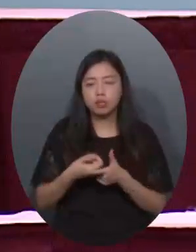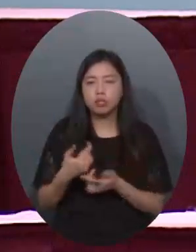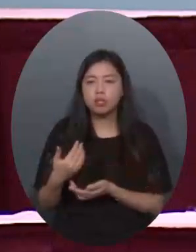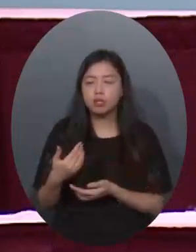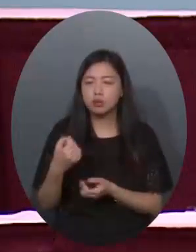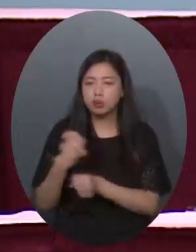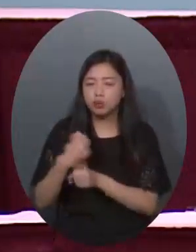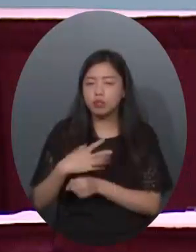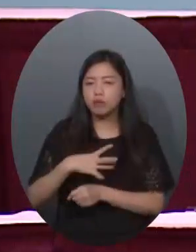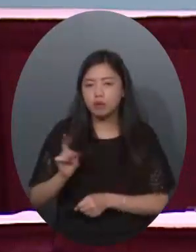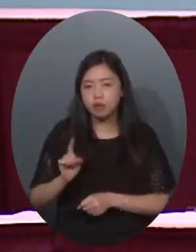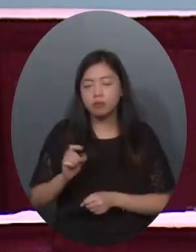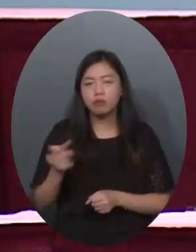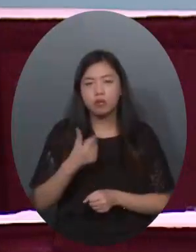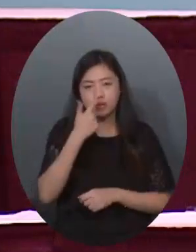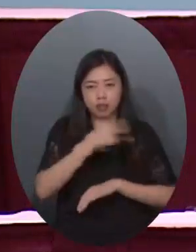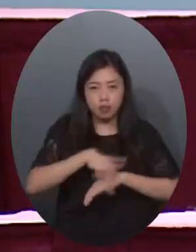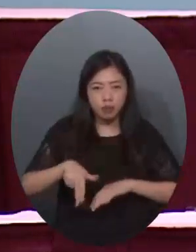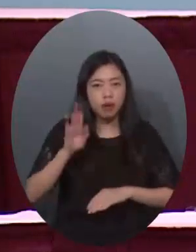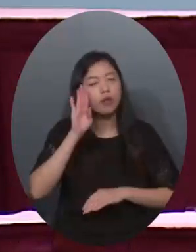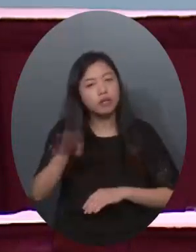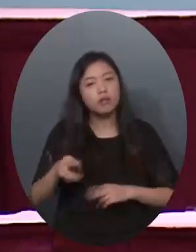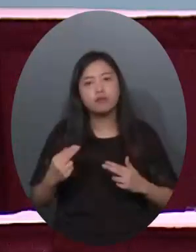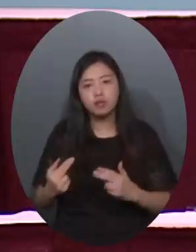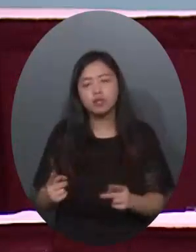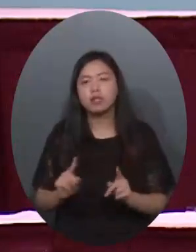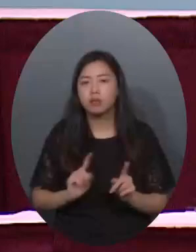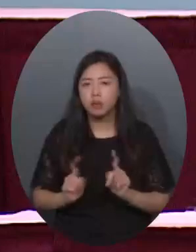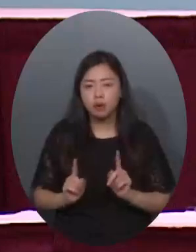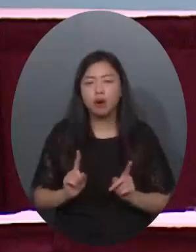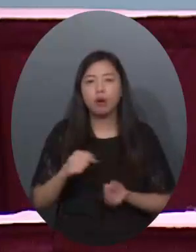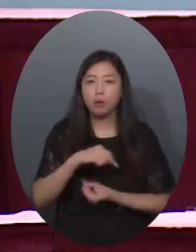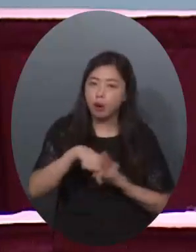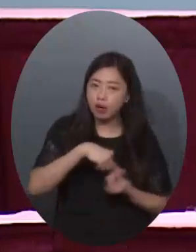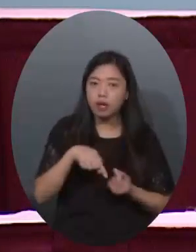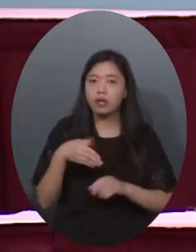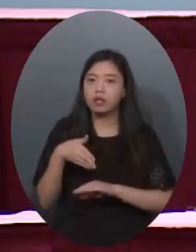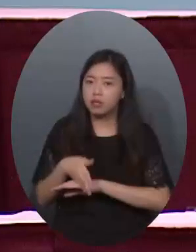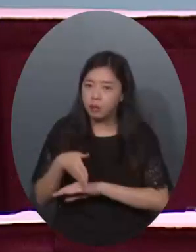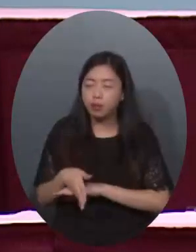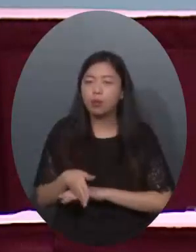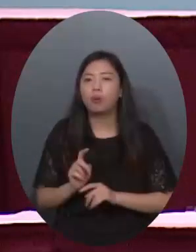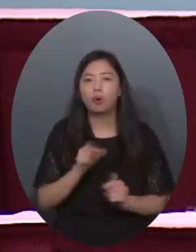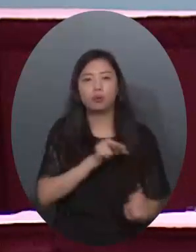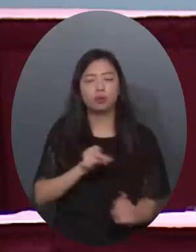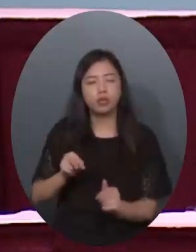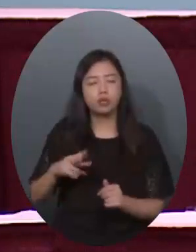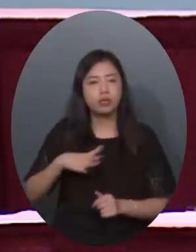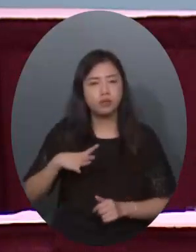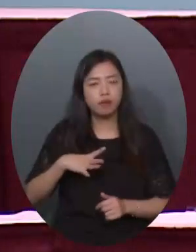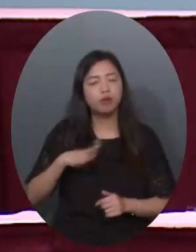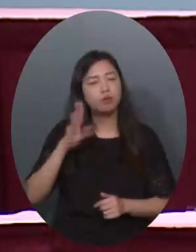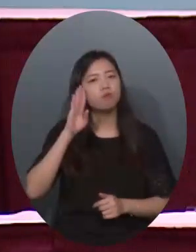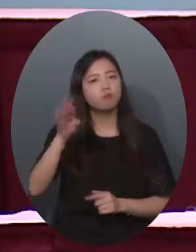景、全新企業策略，以及我們於環境、社會及管治方面的願